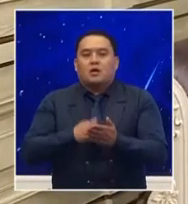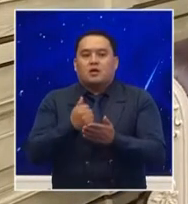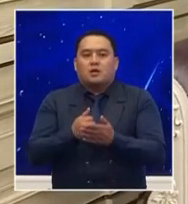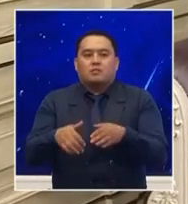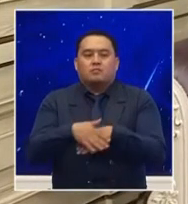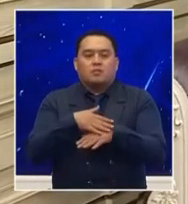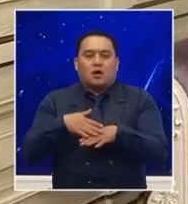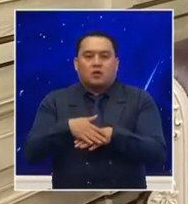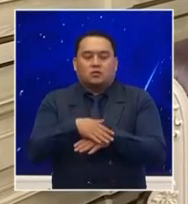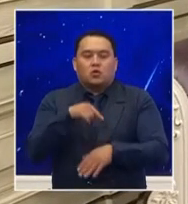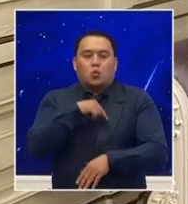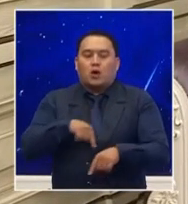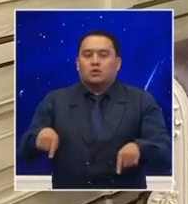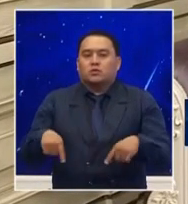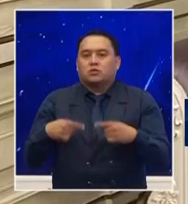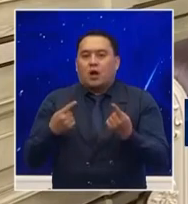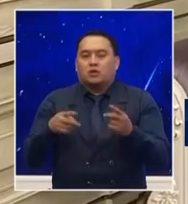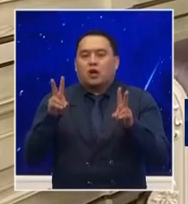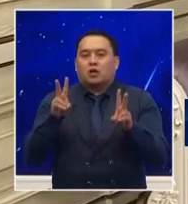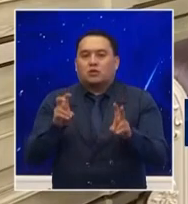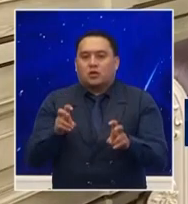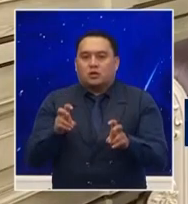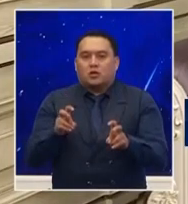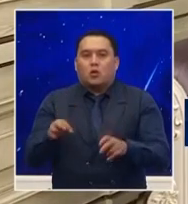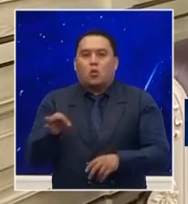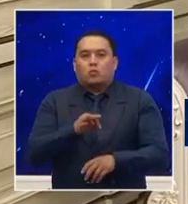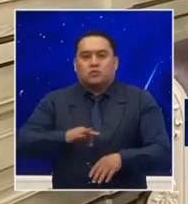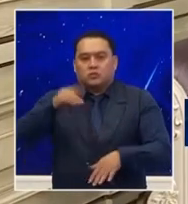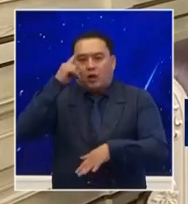рухани жаңғыру бағдарламасы аясында өтіп жатқан облыс әкімі